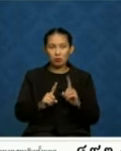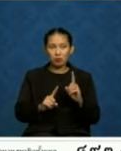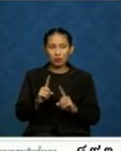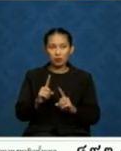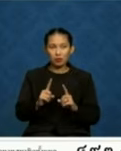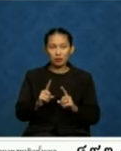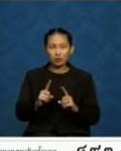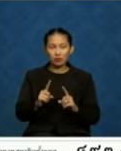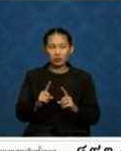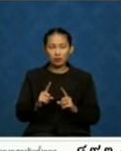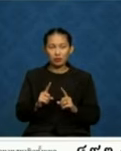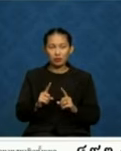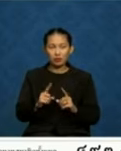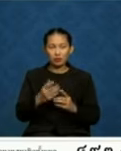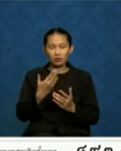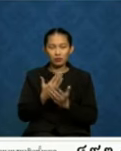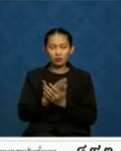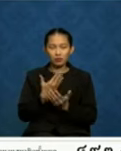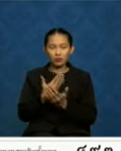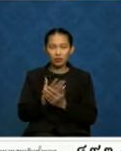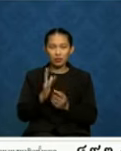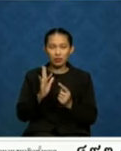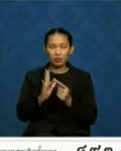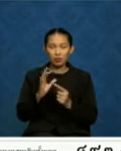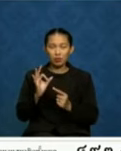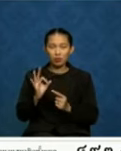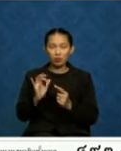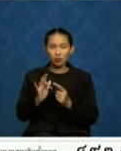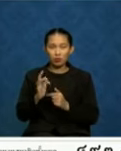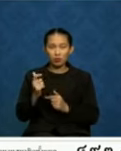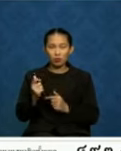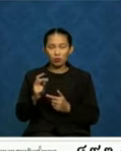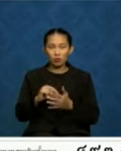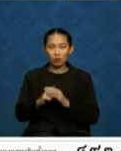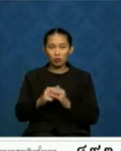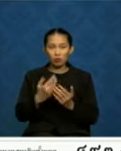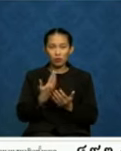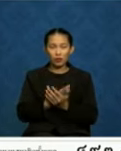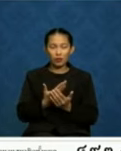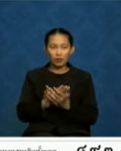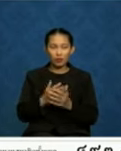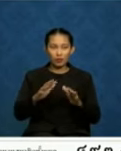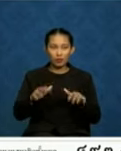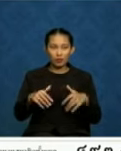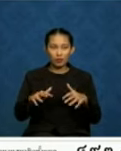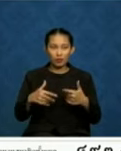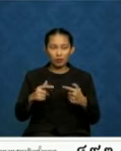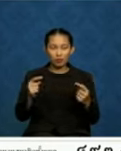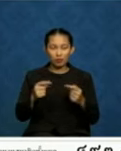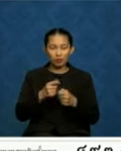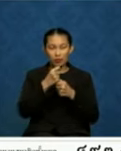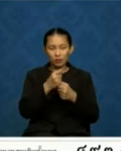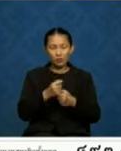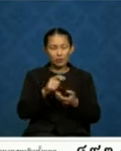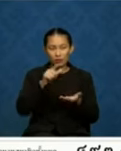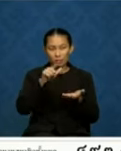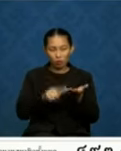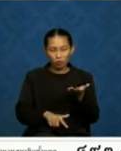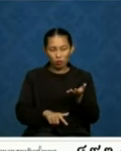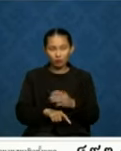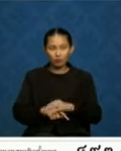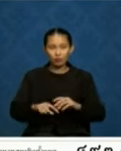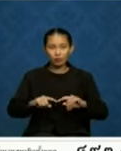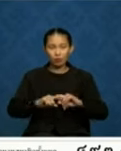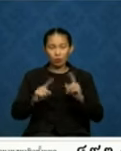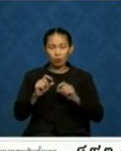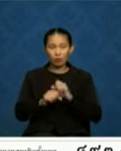ค่าเสื่อมค่าเงินเฟ้อนะครับก็แสดงว่าราคาผลรายได้ที่เกษตรกรได้รับลดลงมากครับแต่ว่า